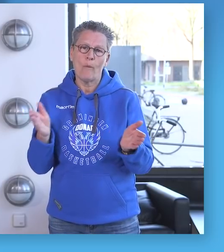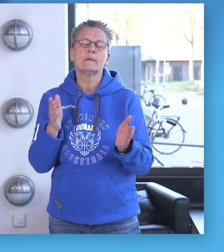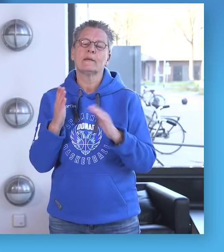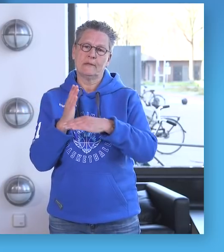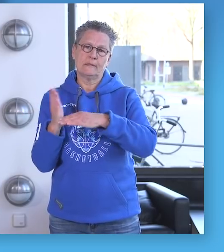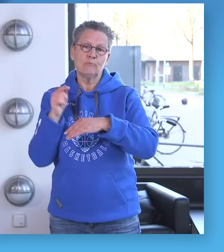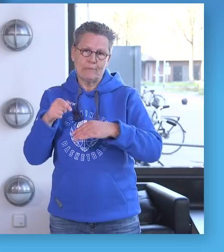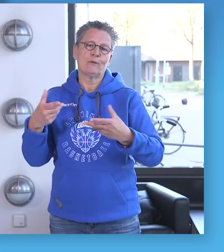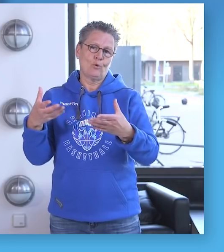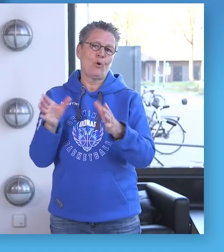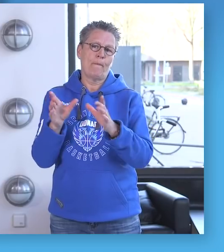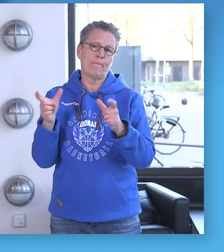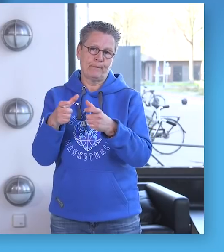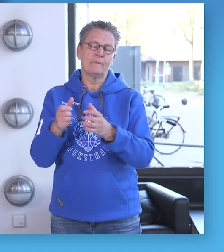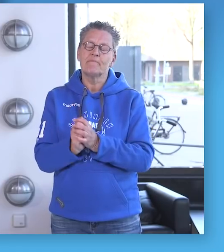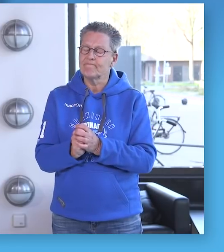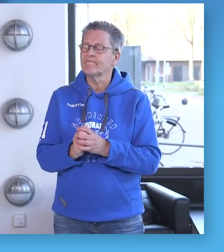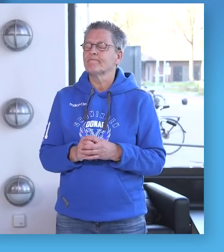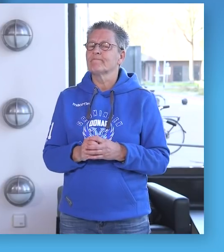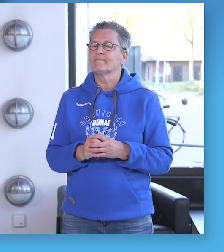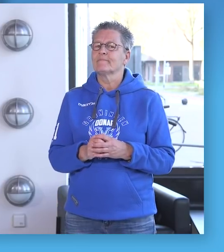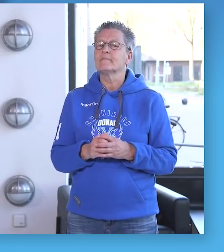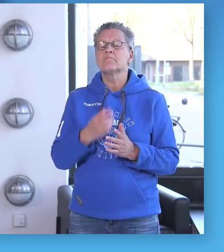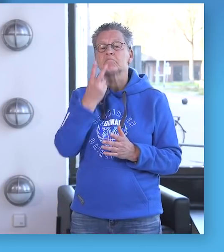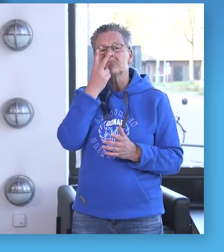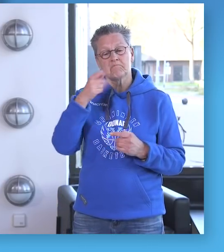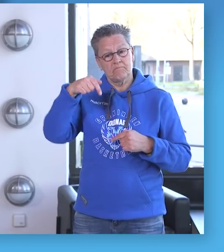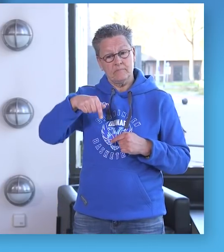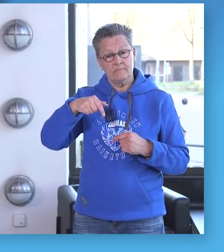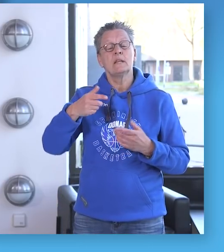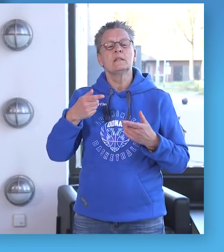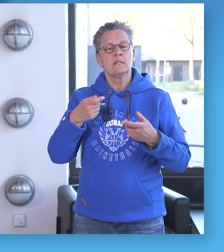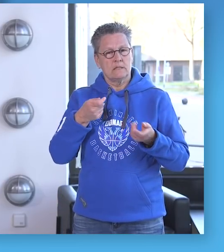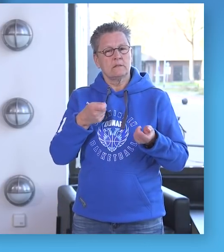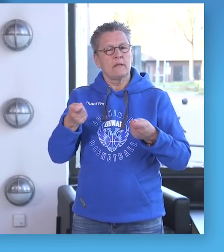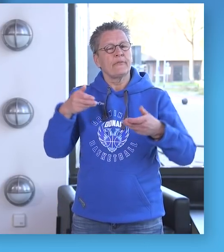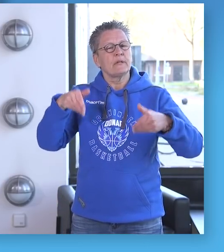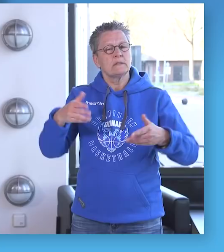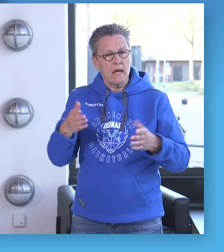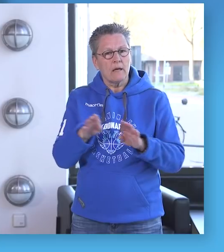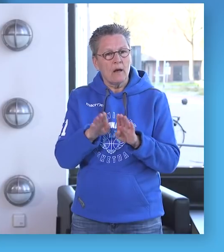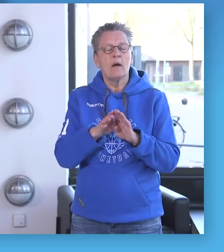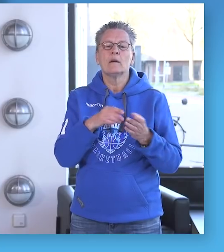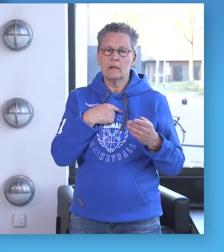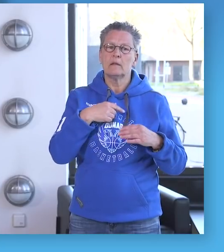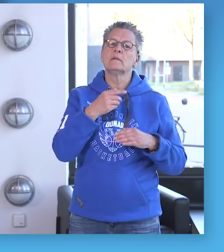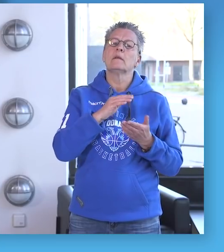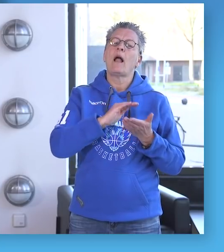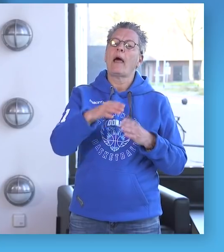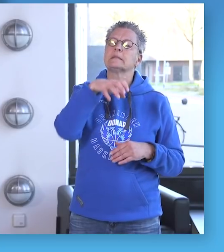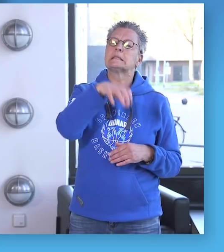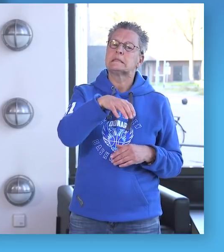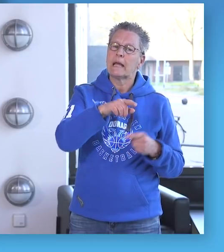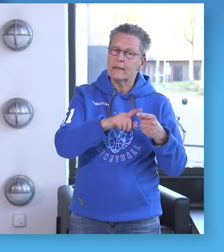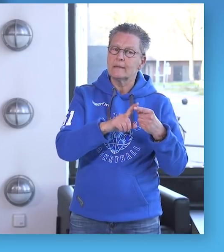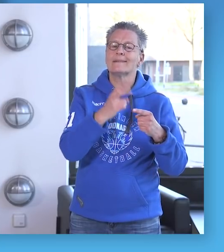cup. Ja. Dan kijken we nog even naar de huidige stand van zaken in de competitie. Daar staat Landstede Hammers op 1 met 20 wedstrijden gespeeld.